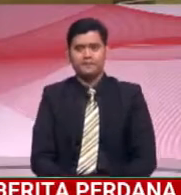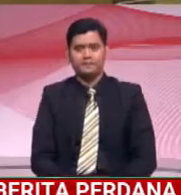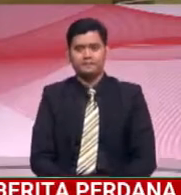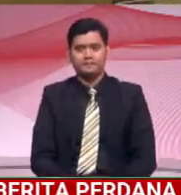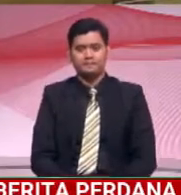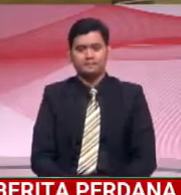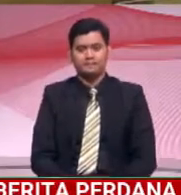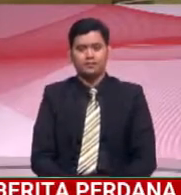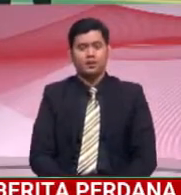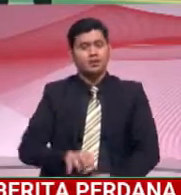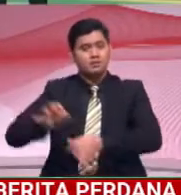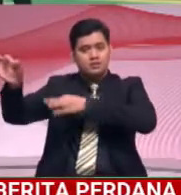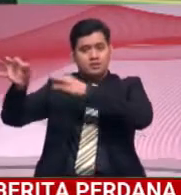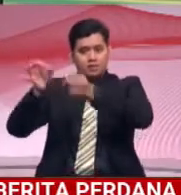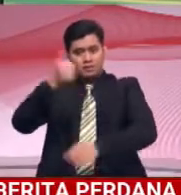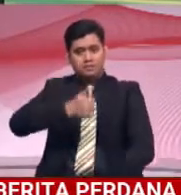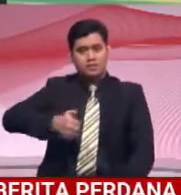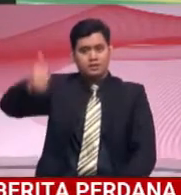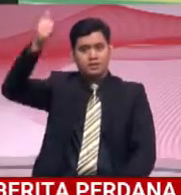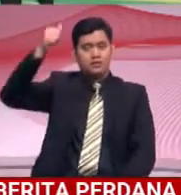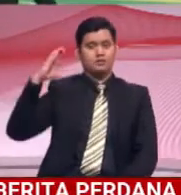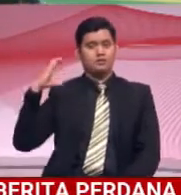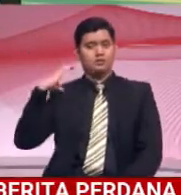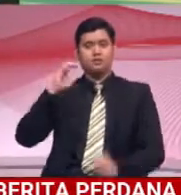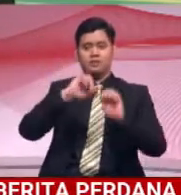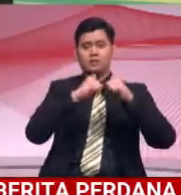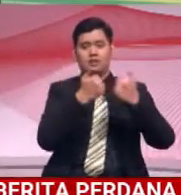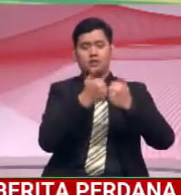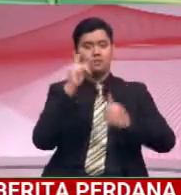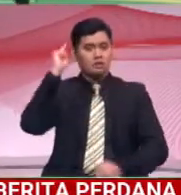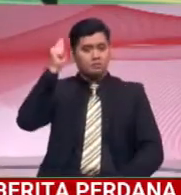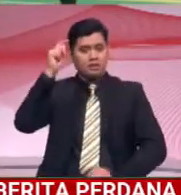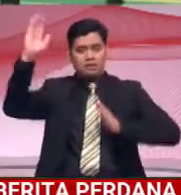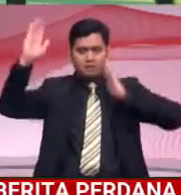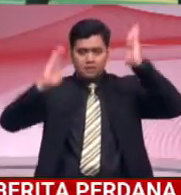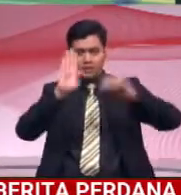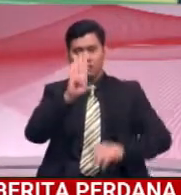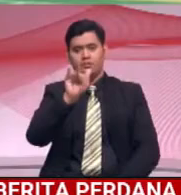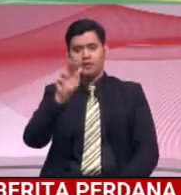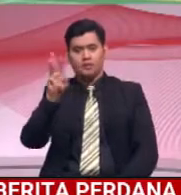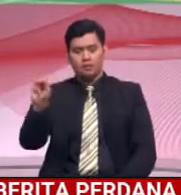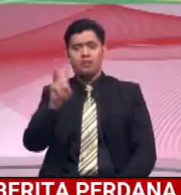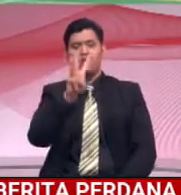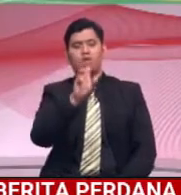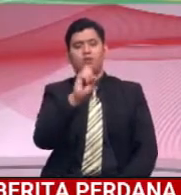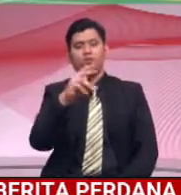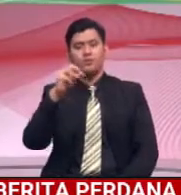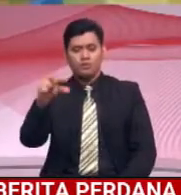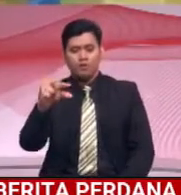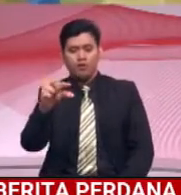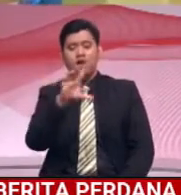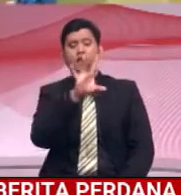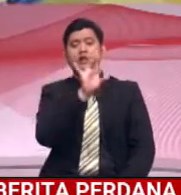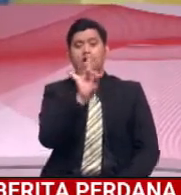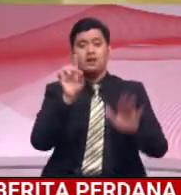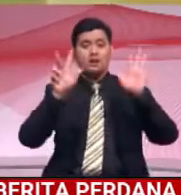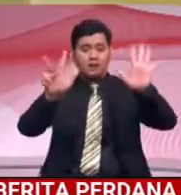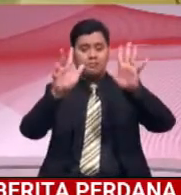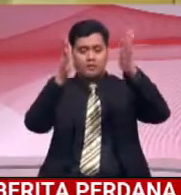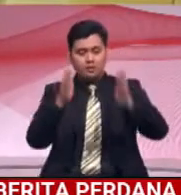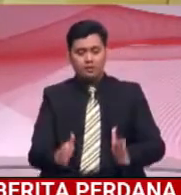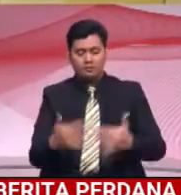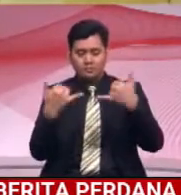depan jelas pengarah kejur latihan persatuan badminton Malaysia Bam wong Chung Han lapan pemain menjalani